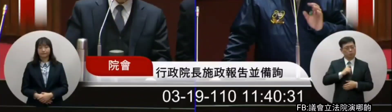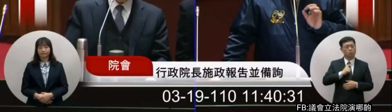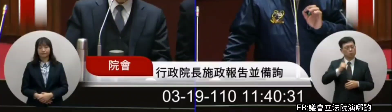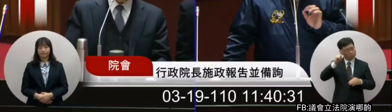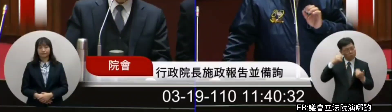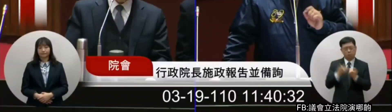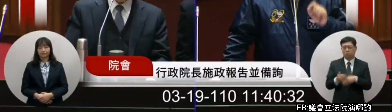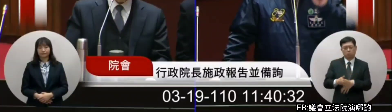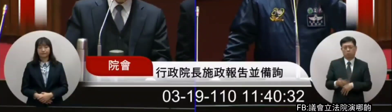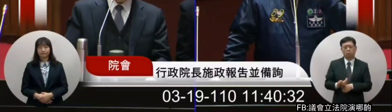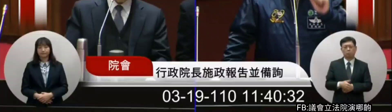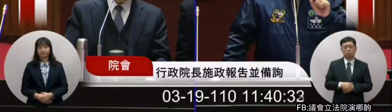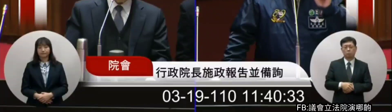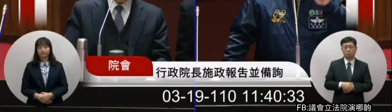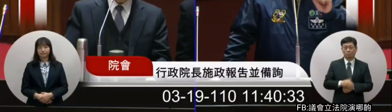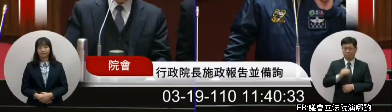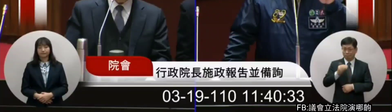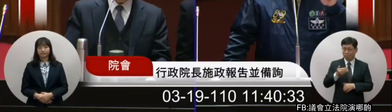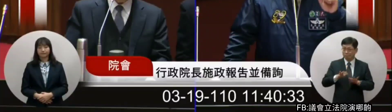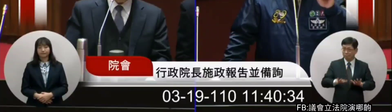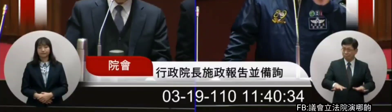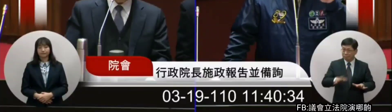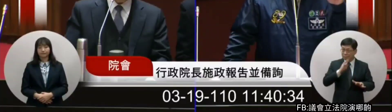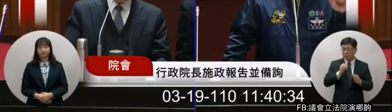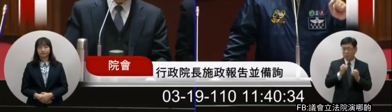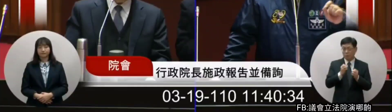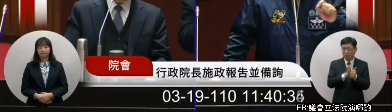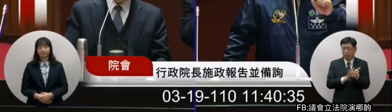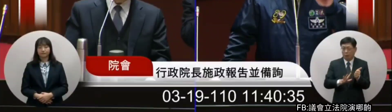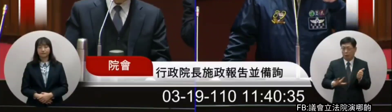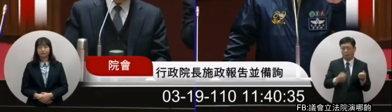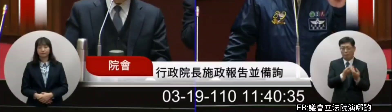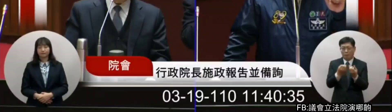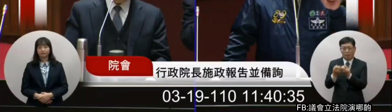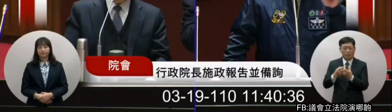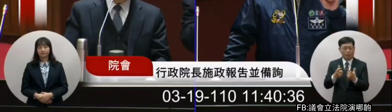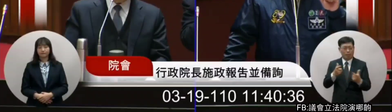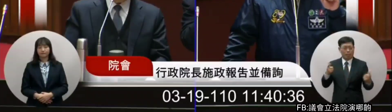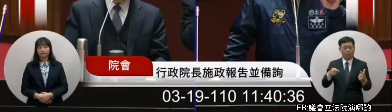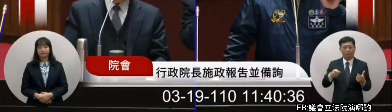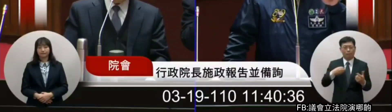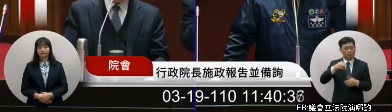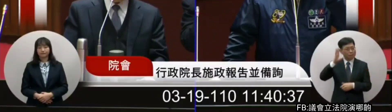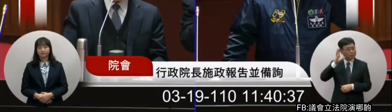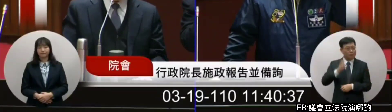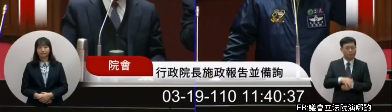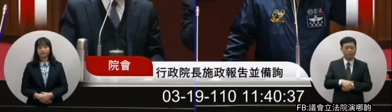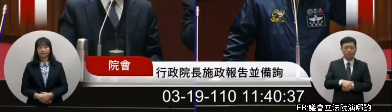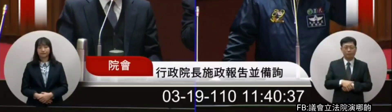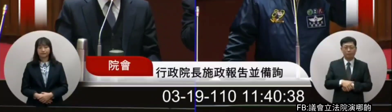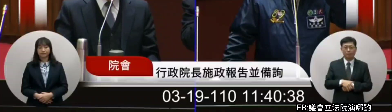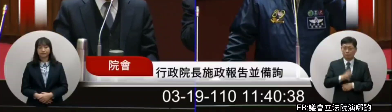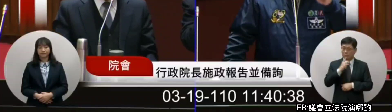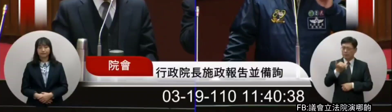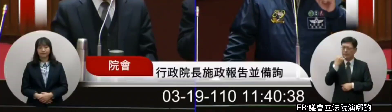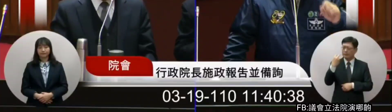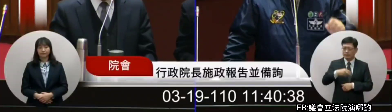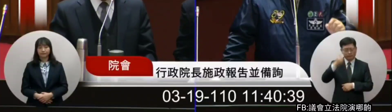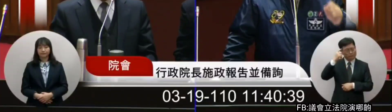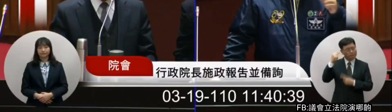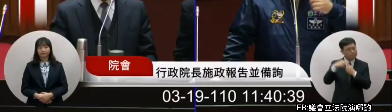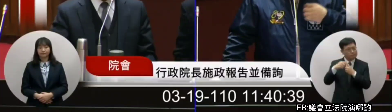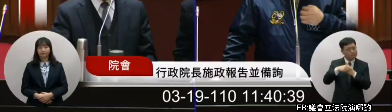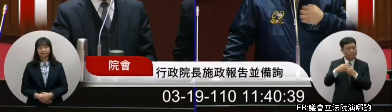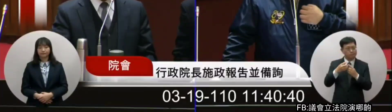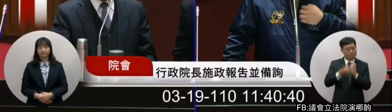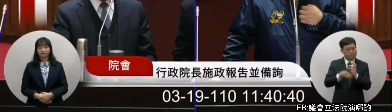反对啦。那但是现在引发这样子的一个这么大的新闻啊，的确是不是可以再思考一下？